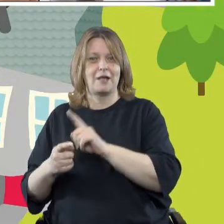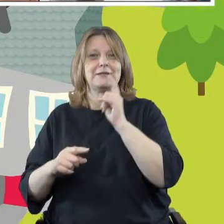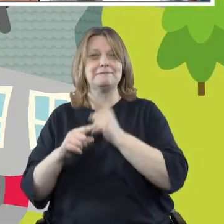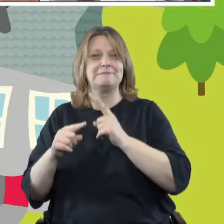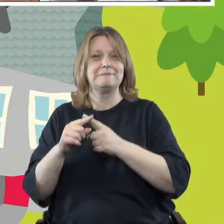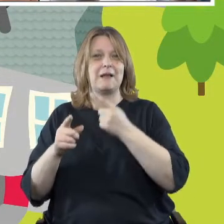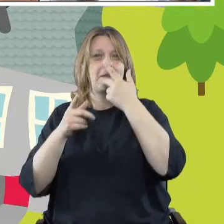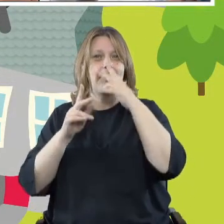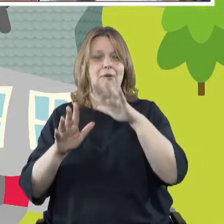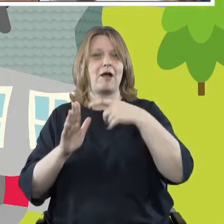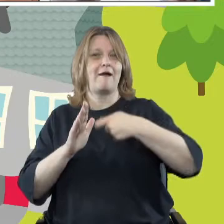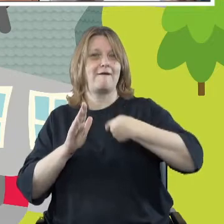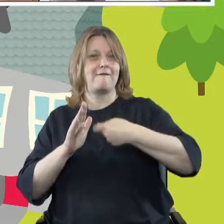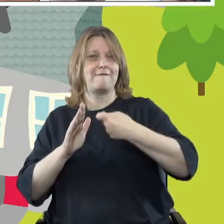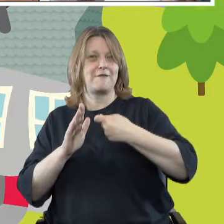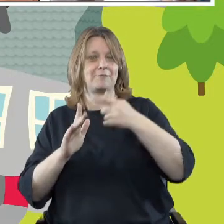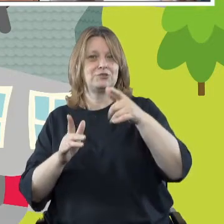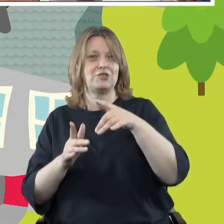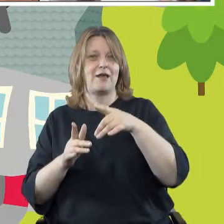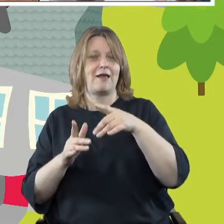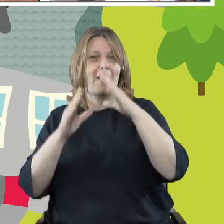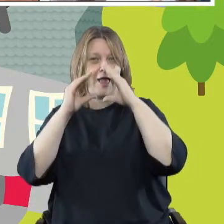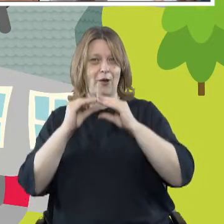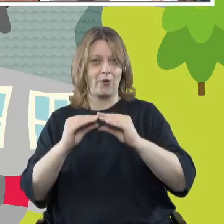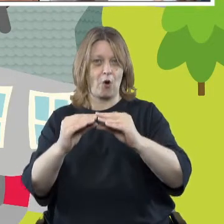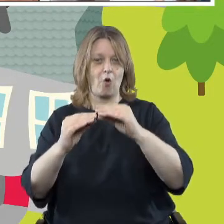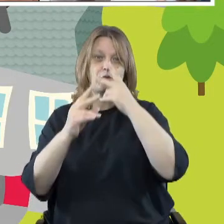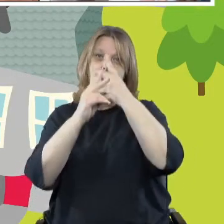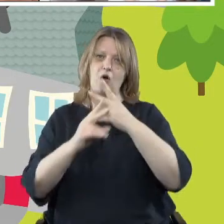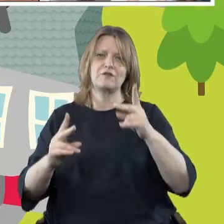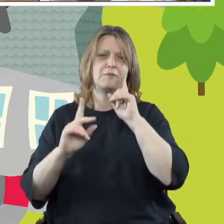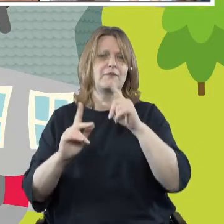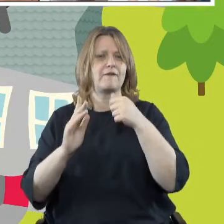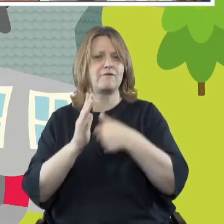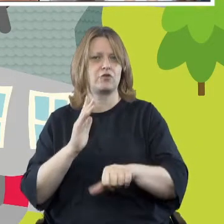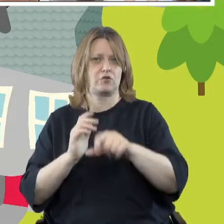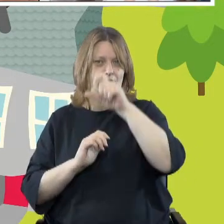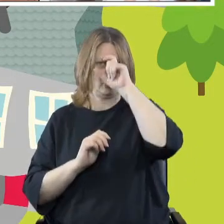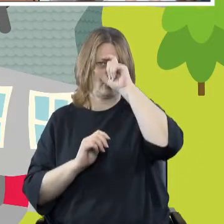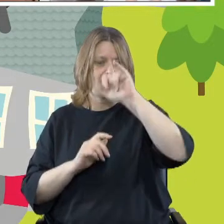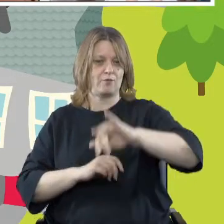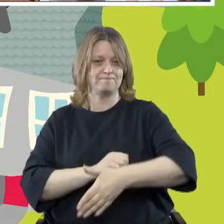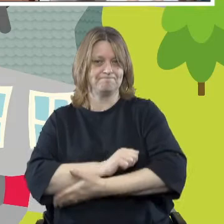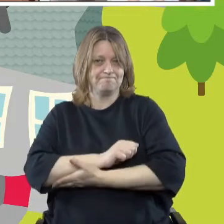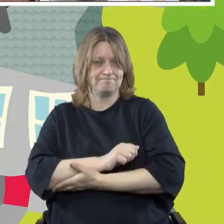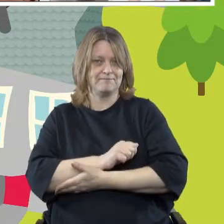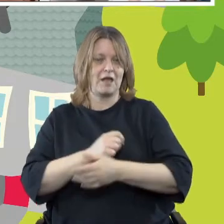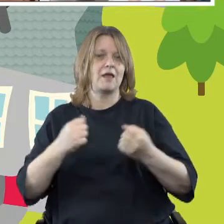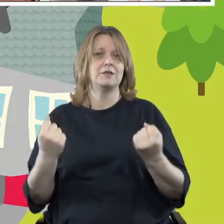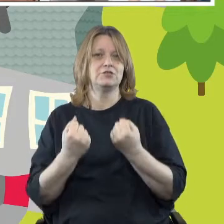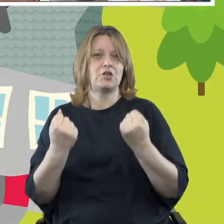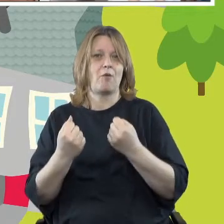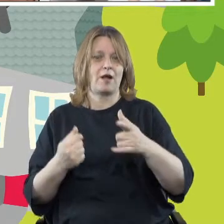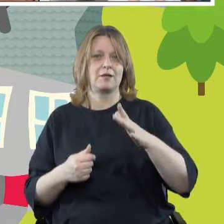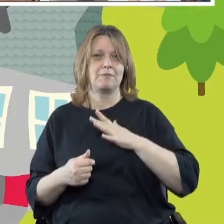pokazać filmik, gdzie nasz krokodyl Tirek odwiedził wyjątkową osobę, która no wsparła nasze działania związane z bezpieczeństwem ruchu